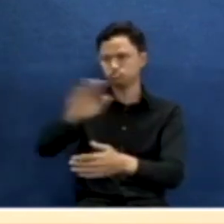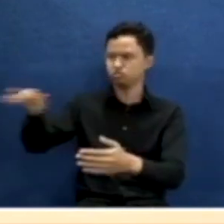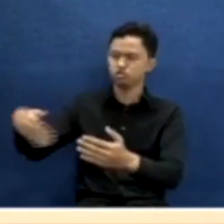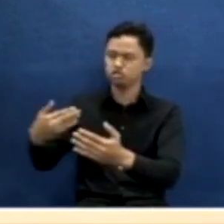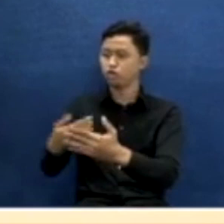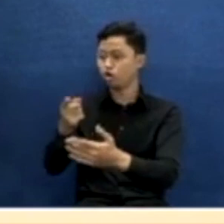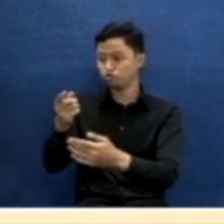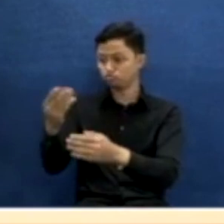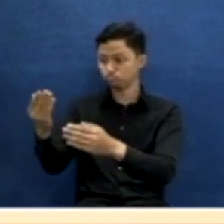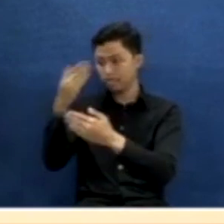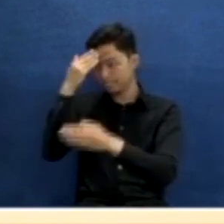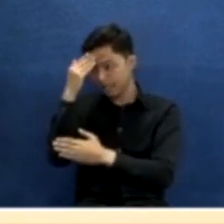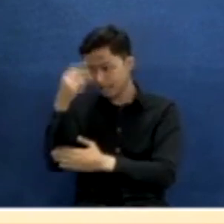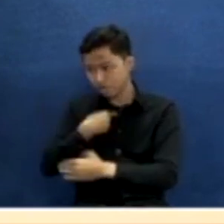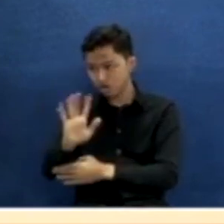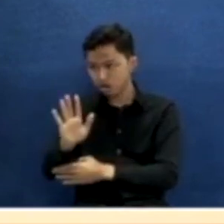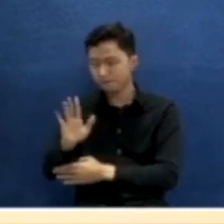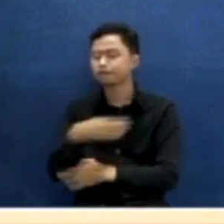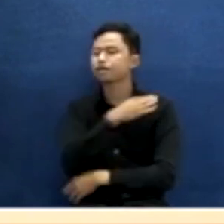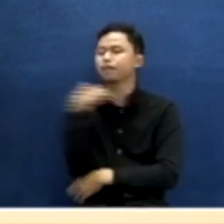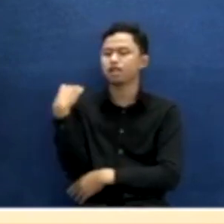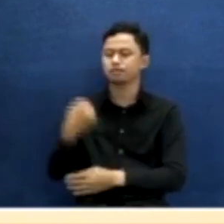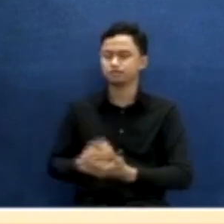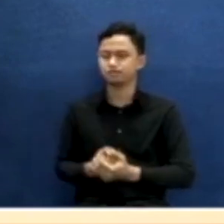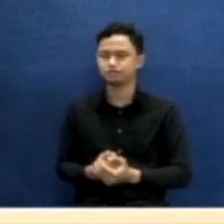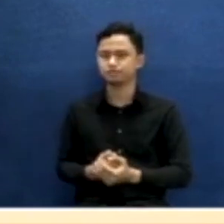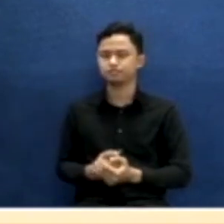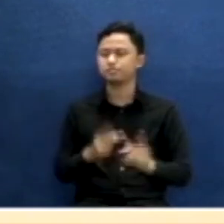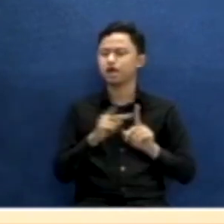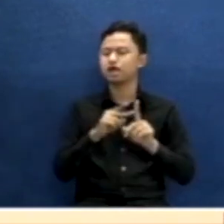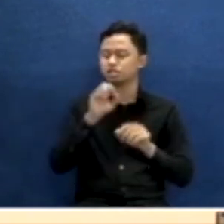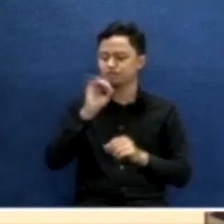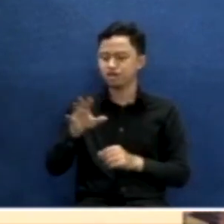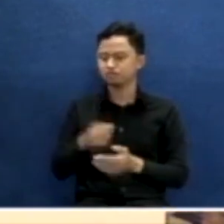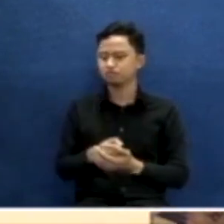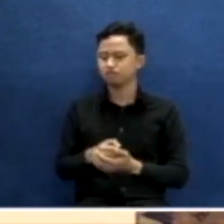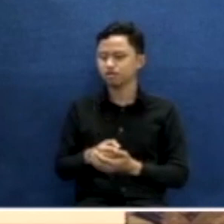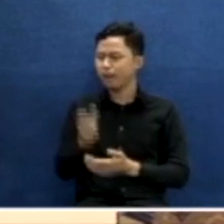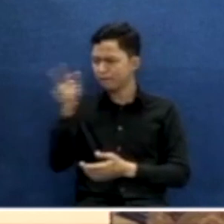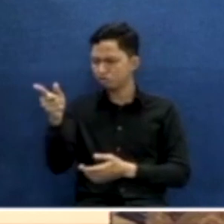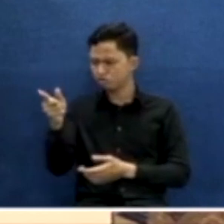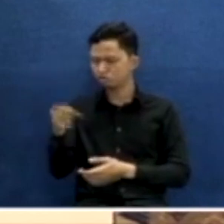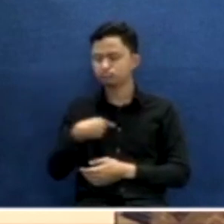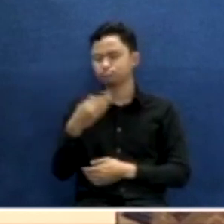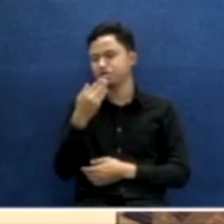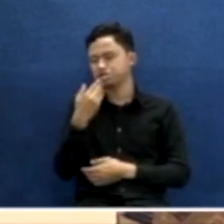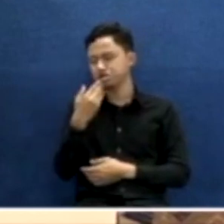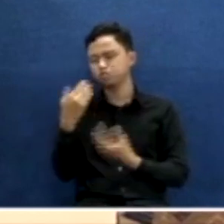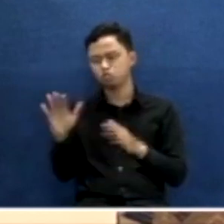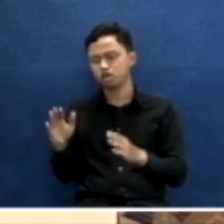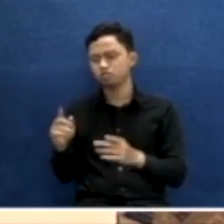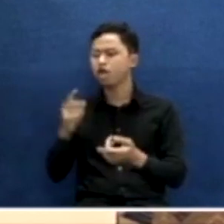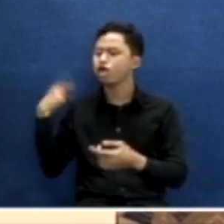tidakmemenuhiperintah-Ku,akan Kupenggalkepalanya.HajbinYusufberkata," Perintahsayasederhana.